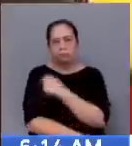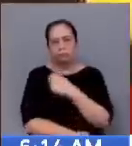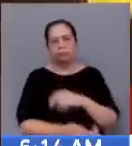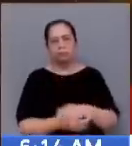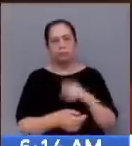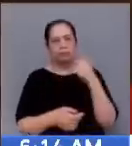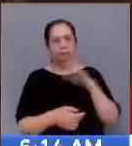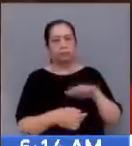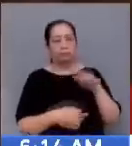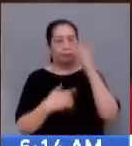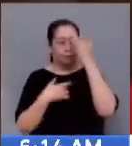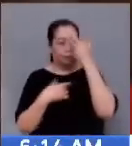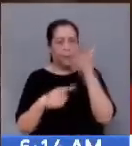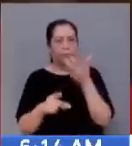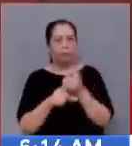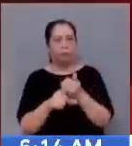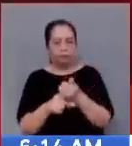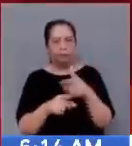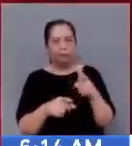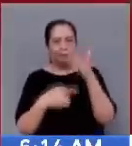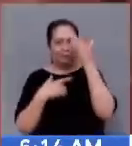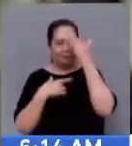pasyenteng tinamaan ng leptospirosis.